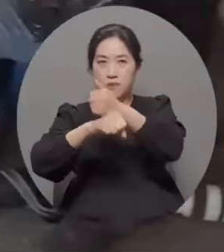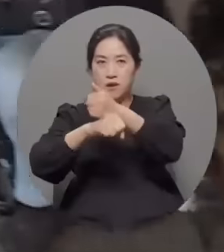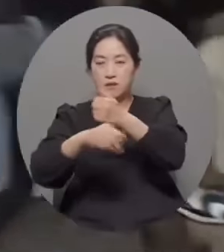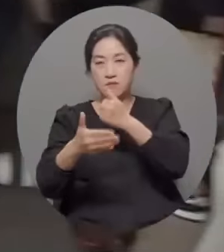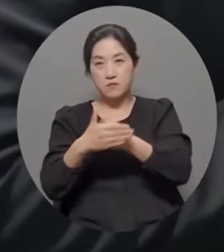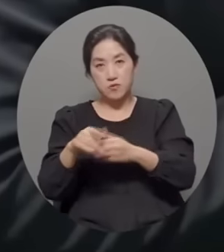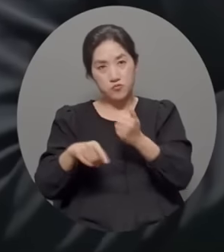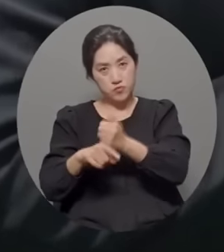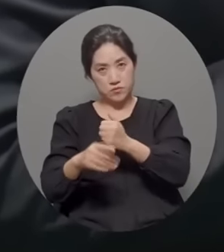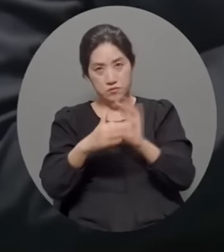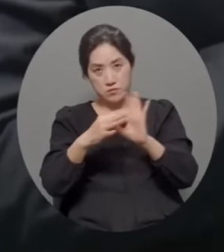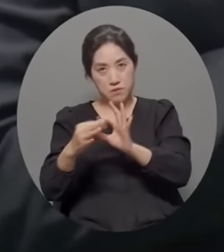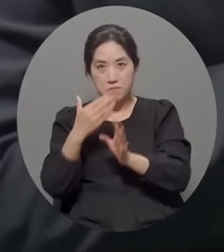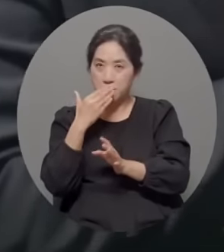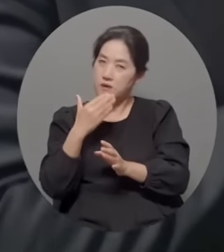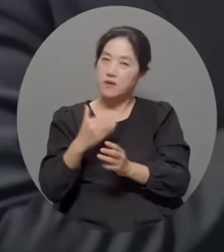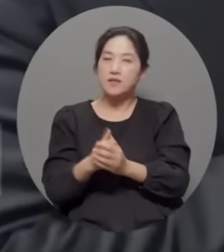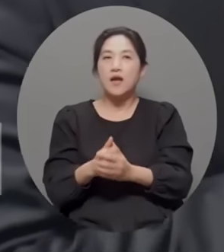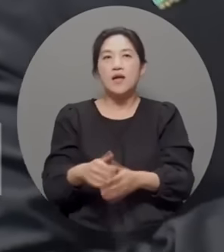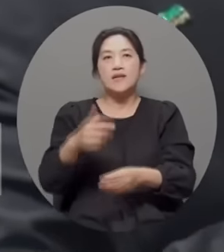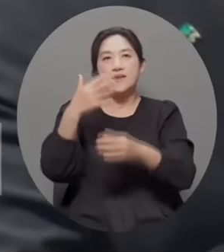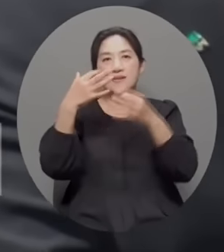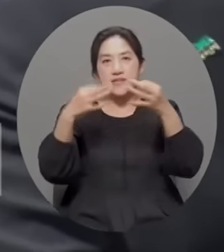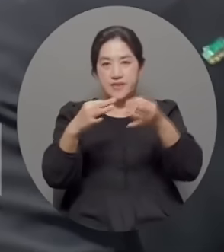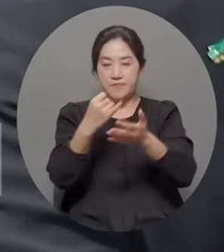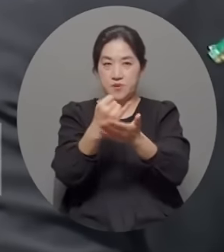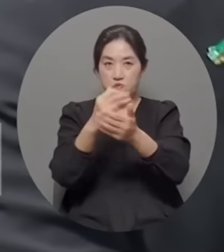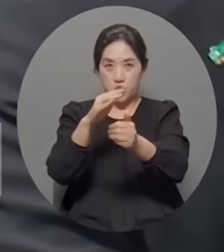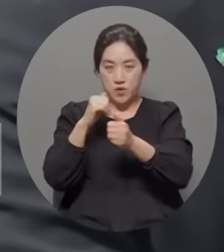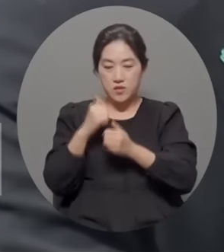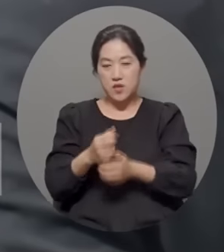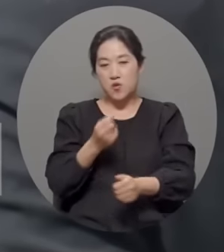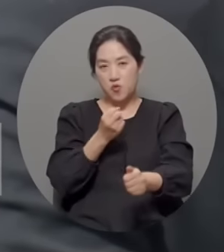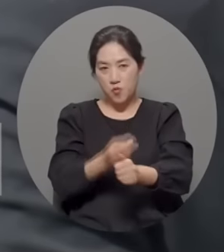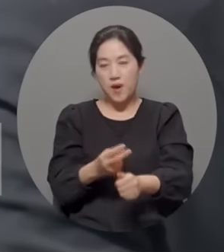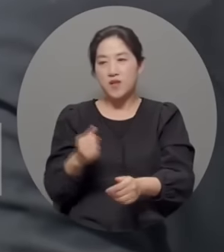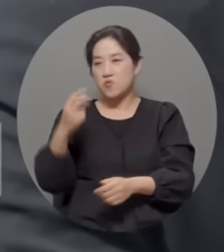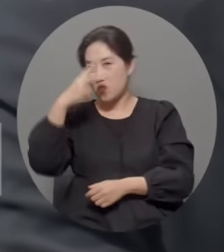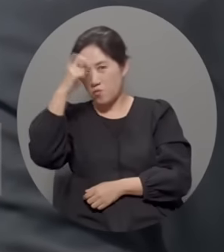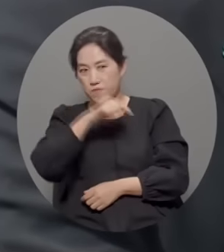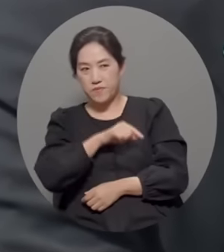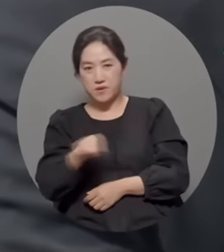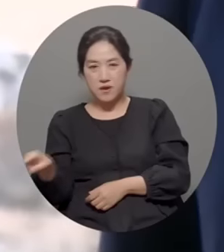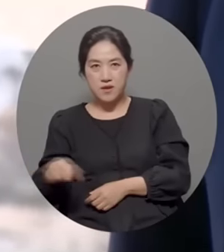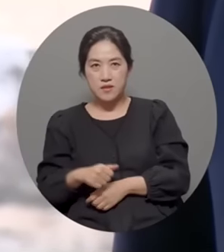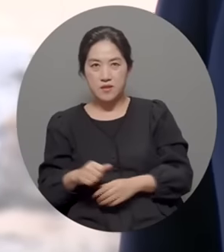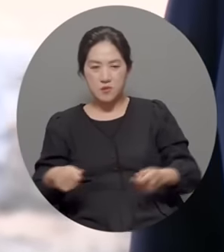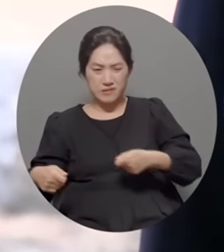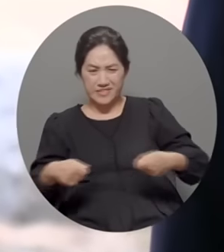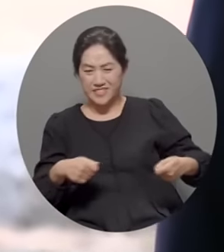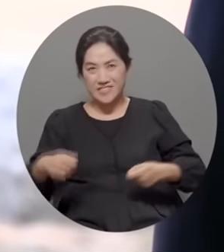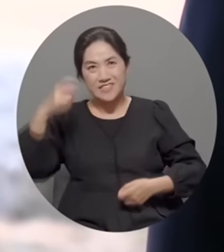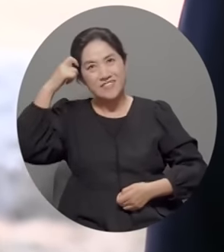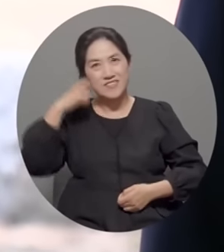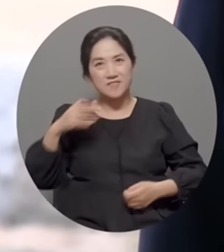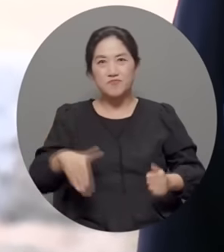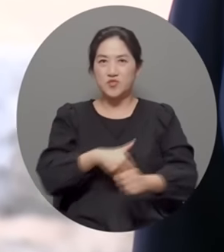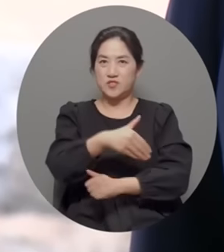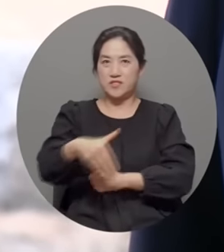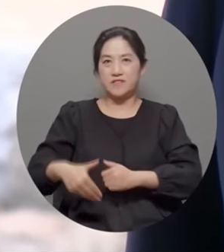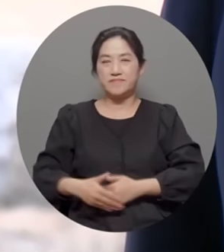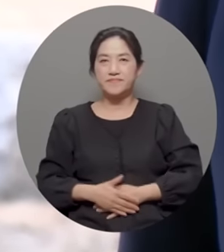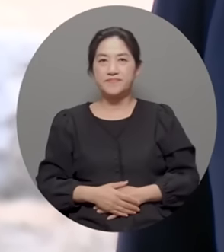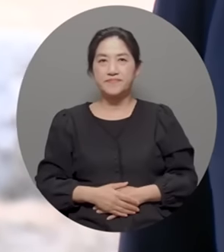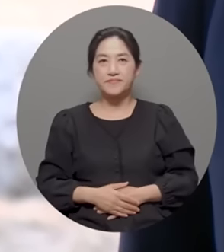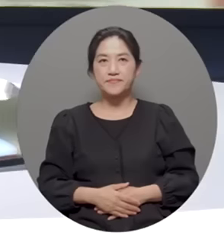변수입니다. 김 여사 소환 조사를 두고 고발인과 검찰이 기싸움을 벌이는 형국입니다. MBC 뉴스